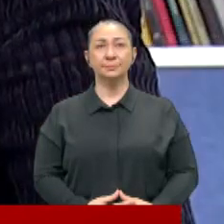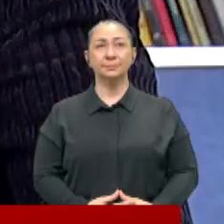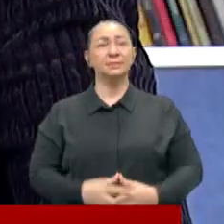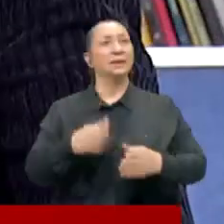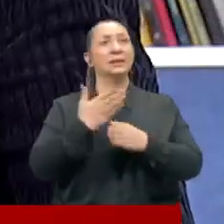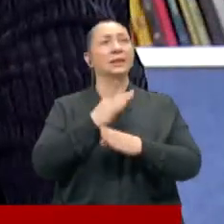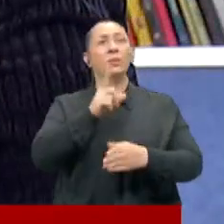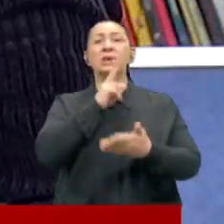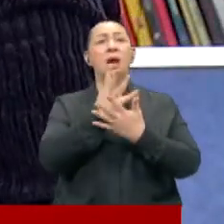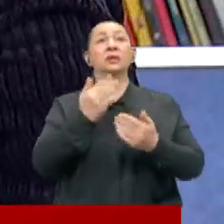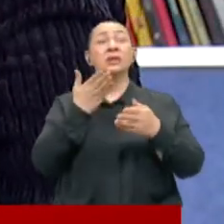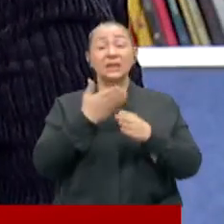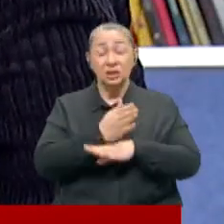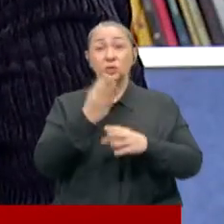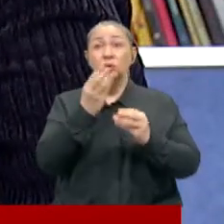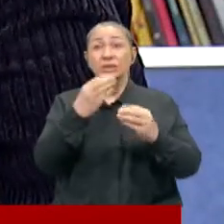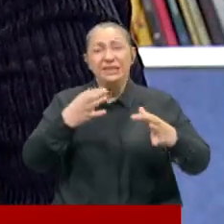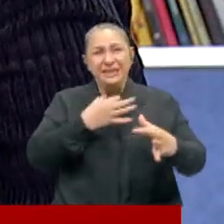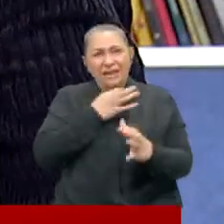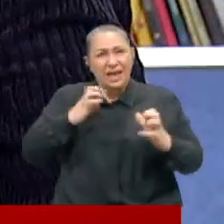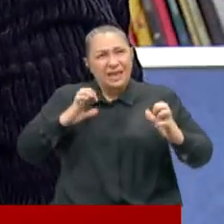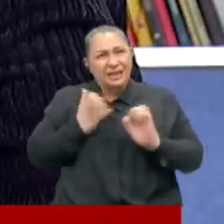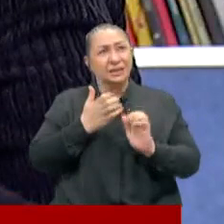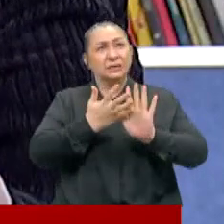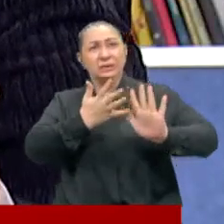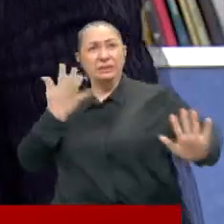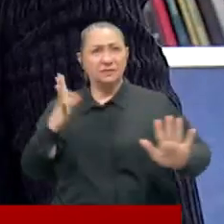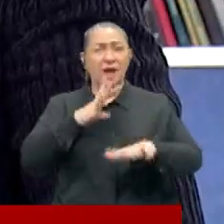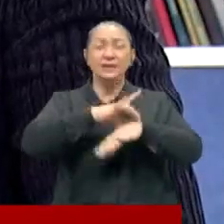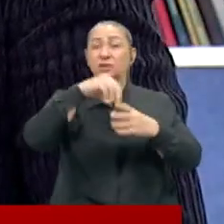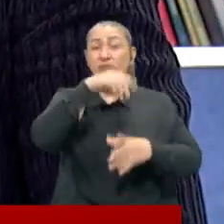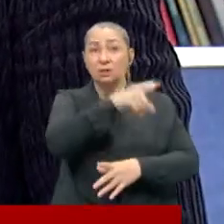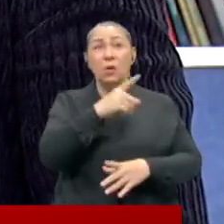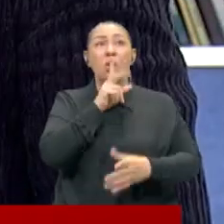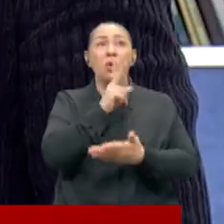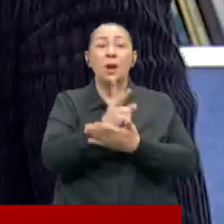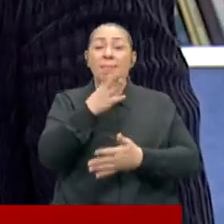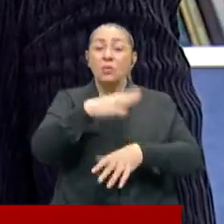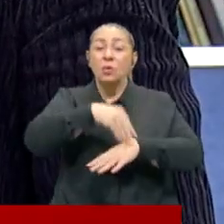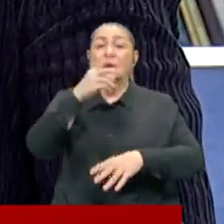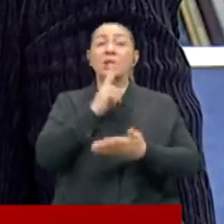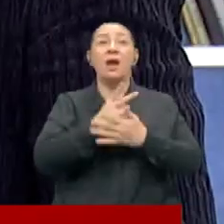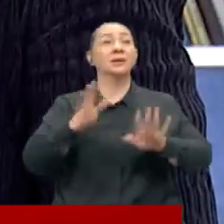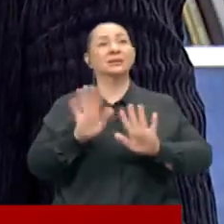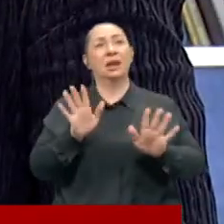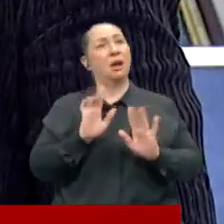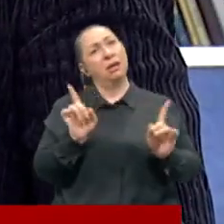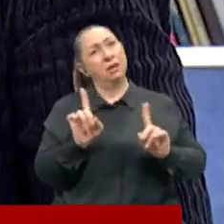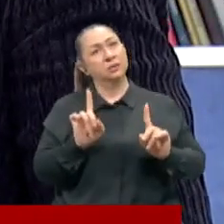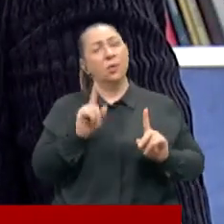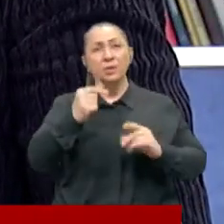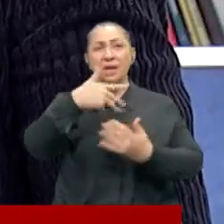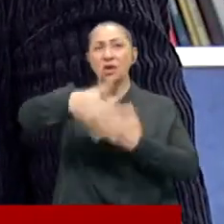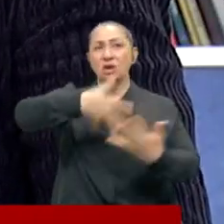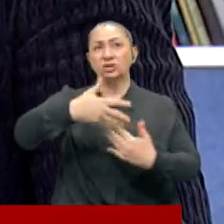Sen neden bu kararı aldı Çünkü gerçekten ciddi bir sıkışıklık var hastaneler var kuyruklar var bu kadar benim koyun kararı değil değil Hayır yani